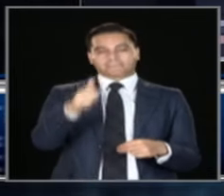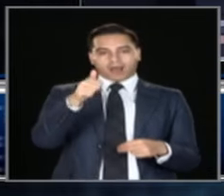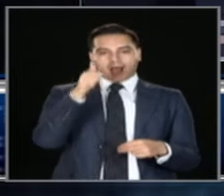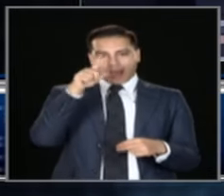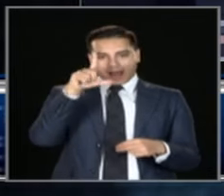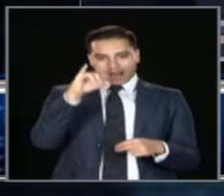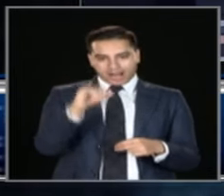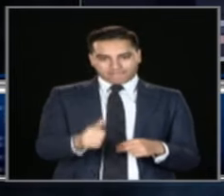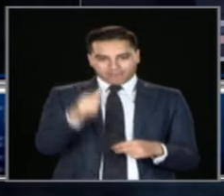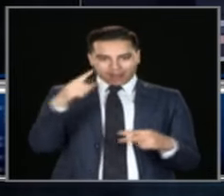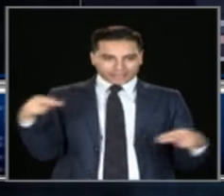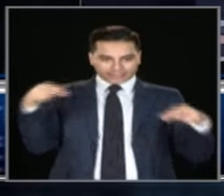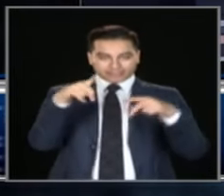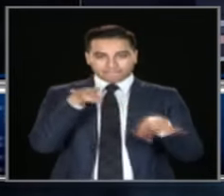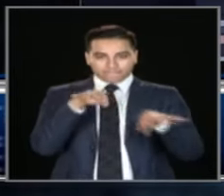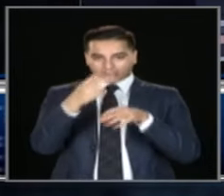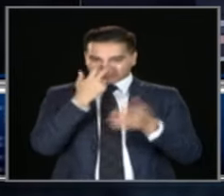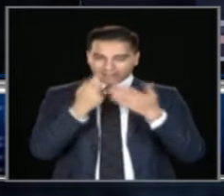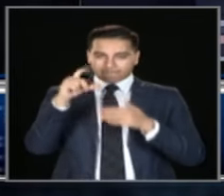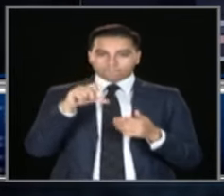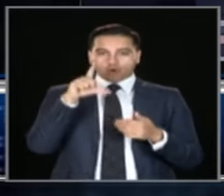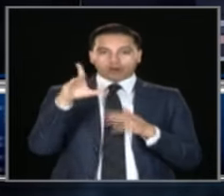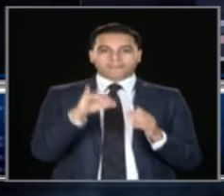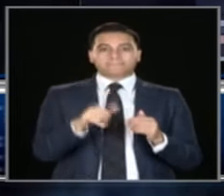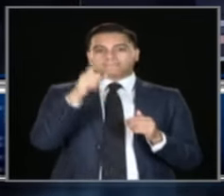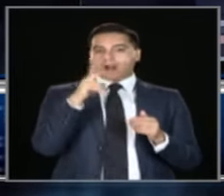بناه المهندس بول مارتن